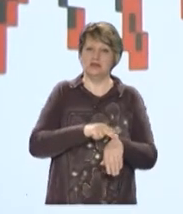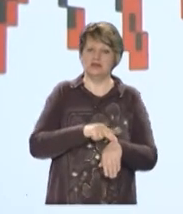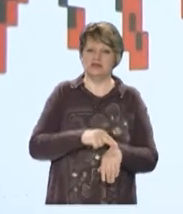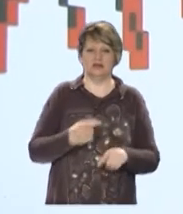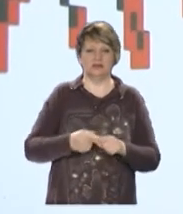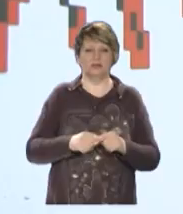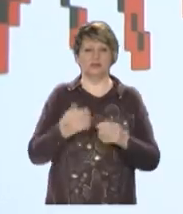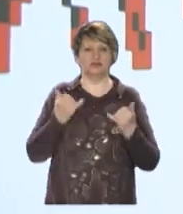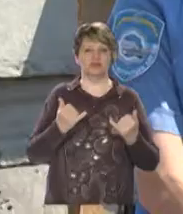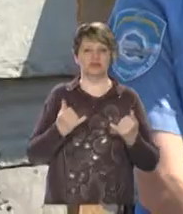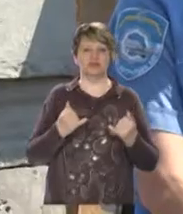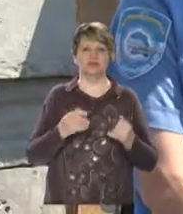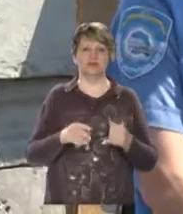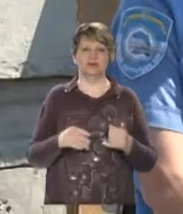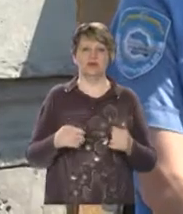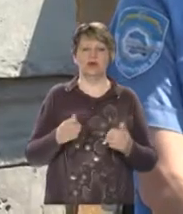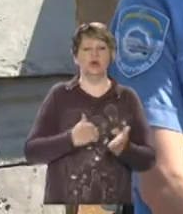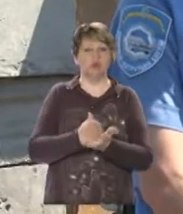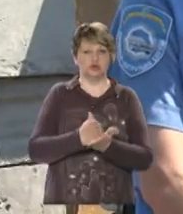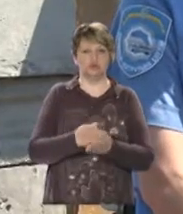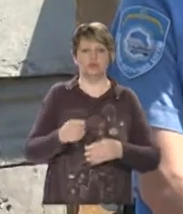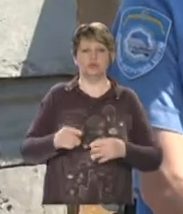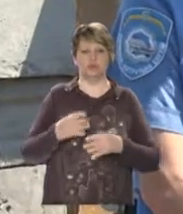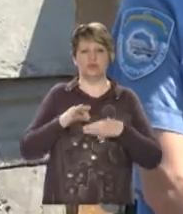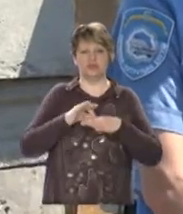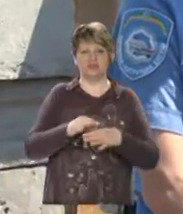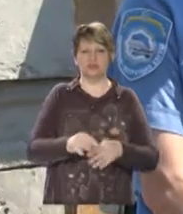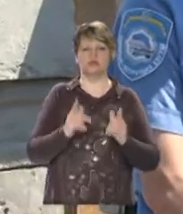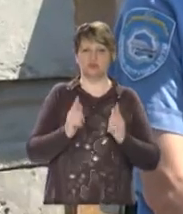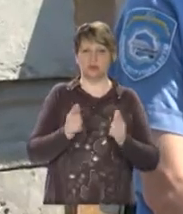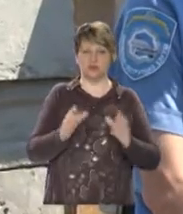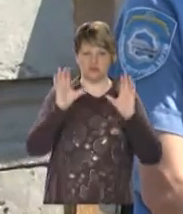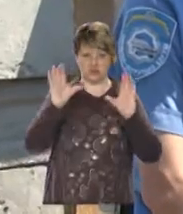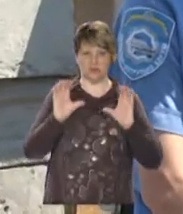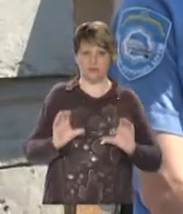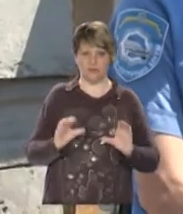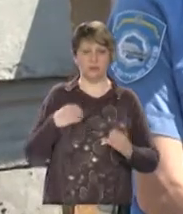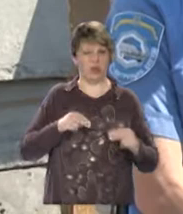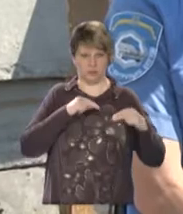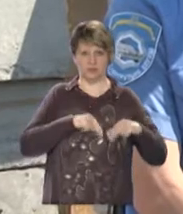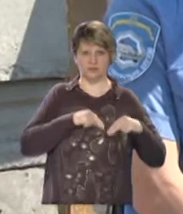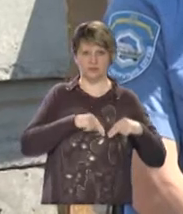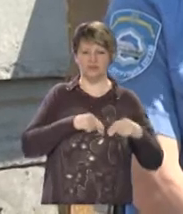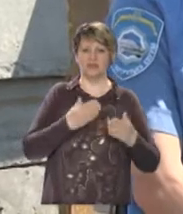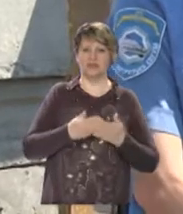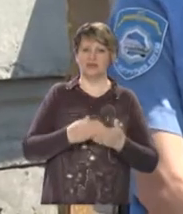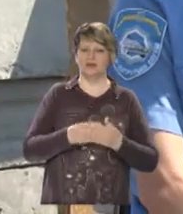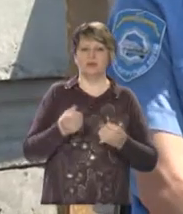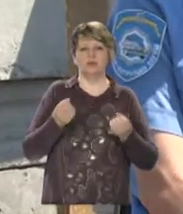поблажливішими даївці не стали. Ми службу несемо згідно чинного законодавства, ми працюємо. Так що